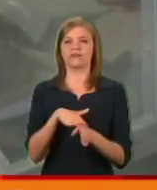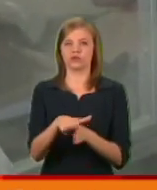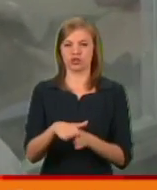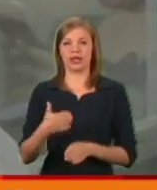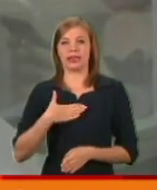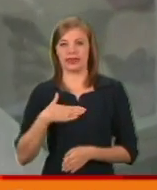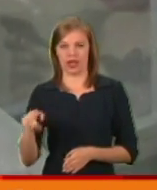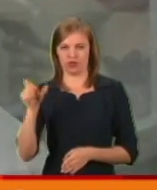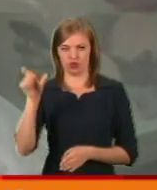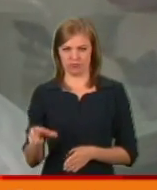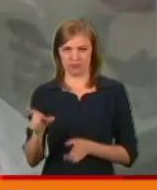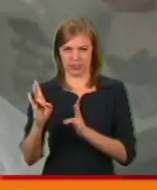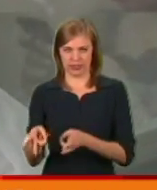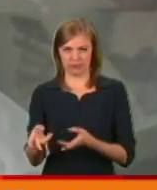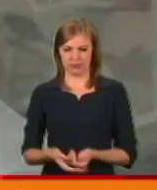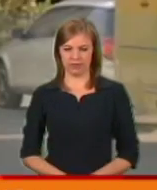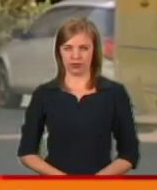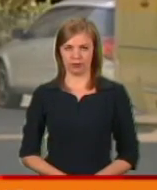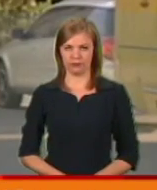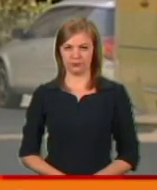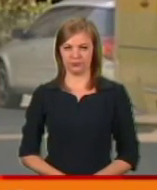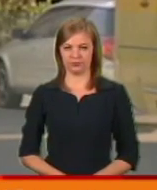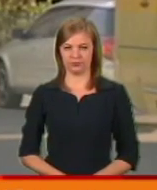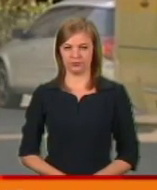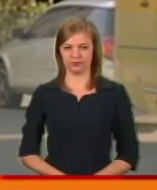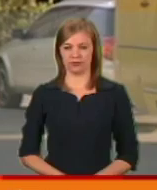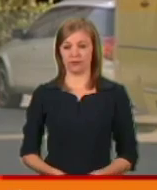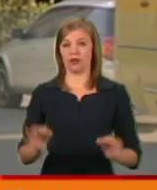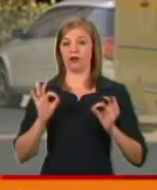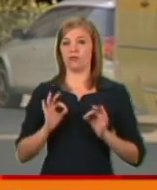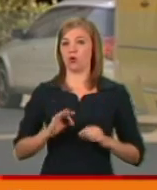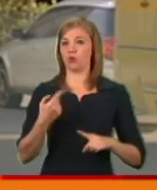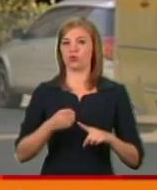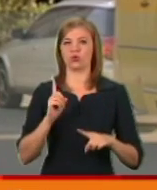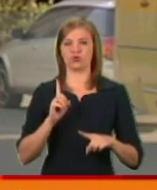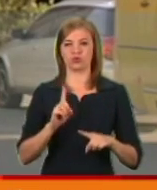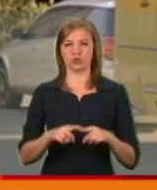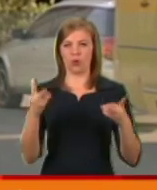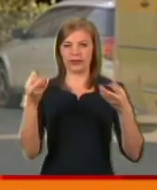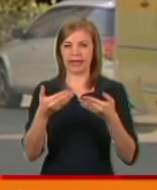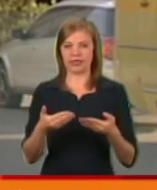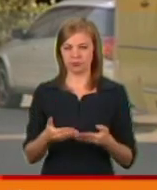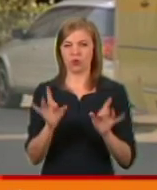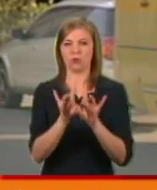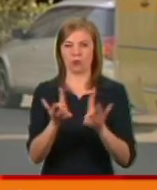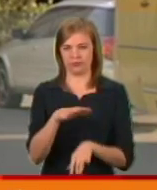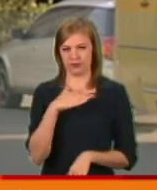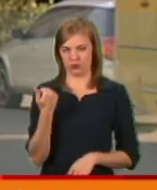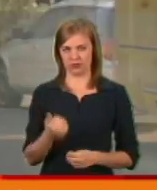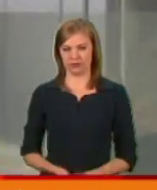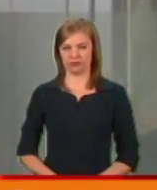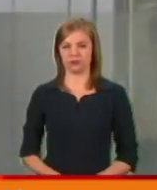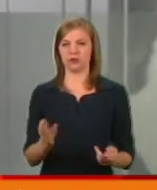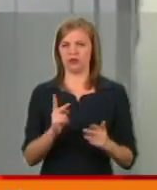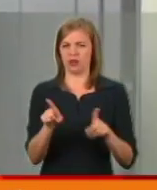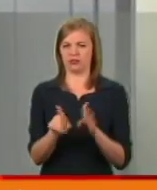нашим клієнтом, наразі підозрюваним. Прокурор цього не збіг у фактів, коментувати не схотів.